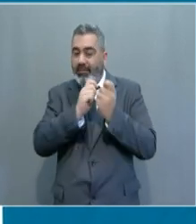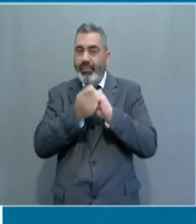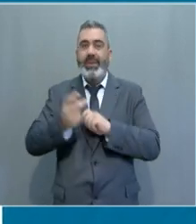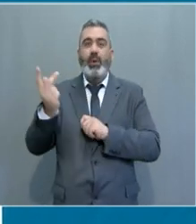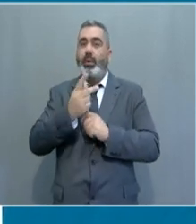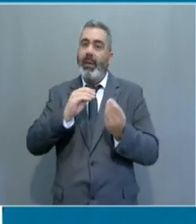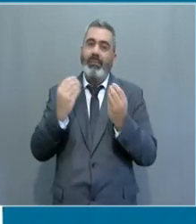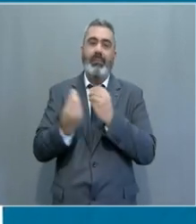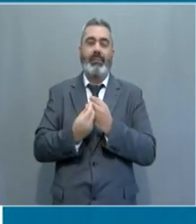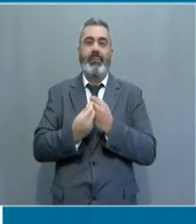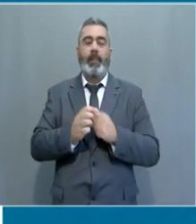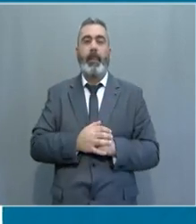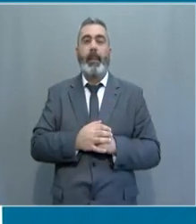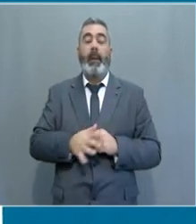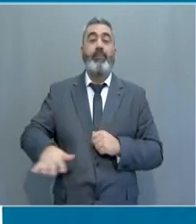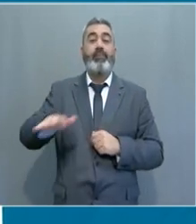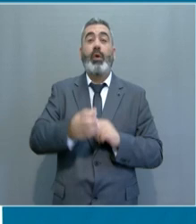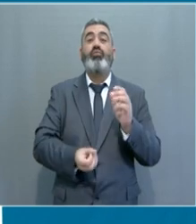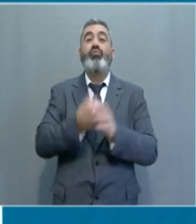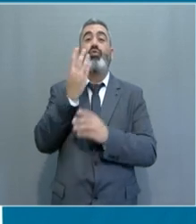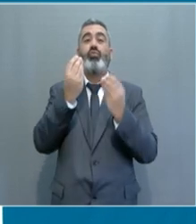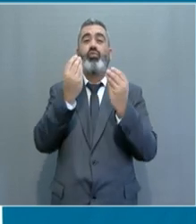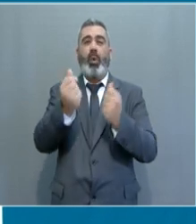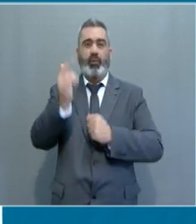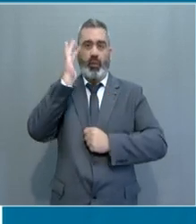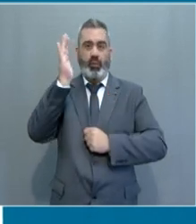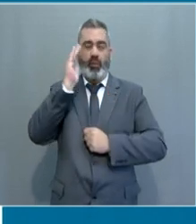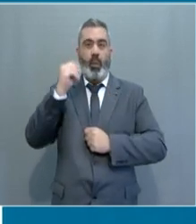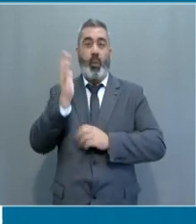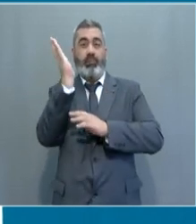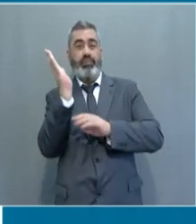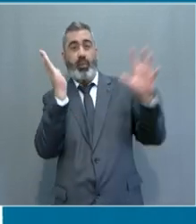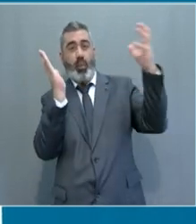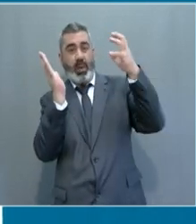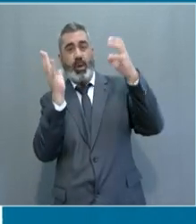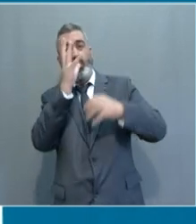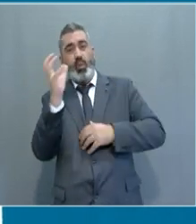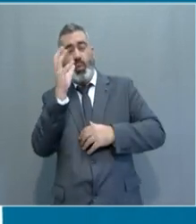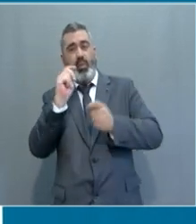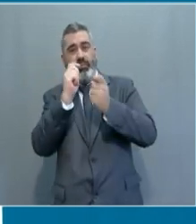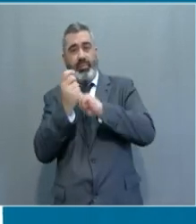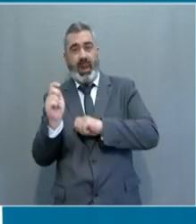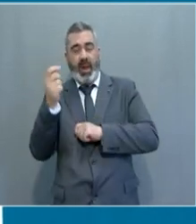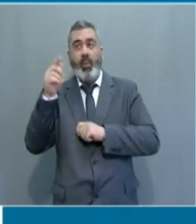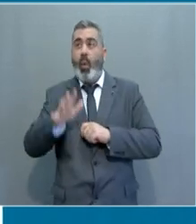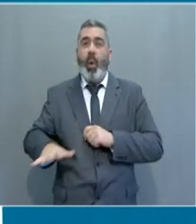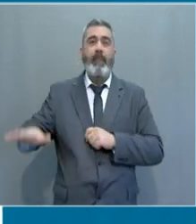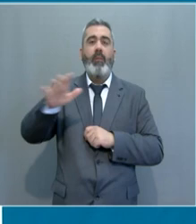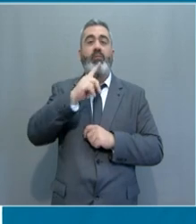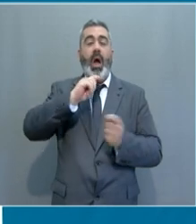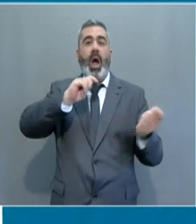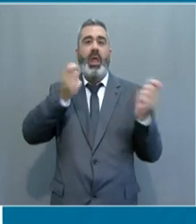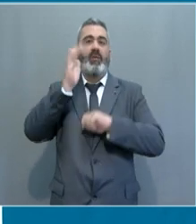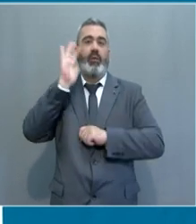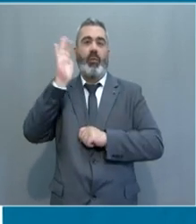μοντέλου στις περιοχές μετάβασης ανοίγει ένα μεγάλο επενδυτικό πεδίο για την επιχειρηματικότητα. Σε αυτό το πλαίσιο, για την προσέλκυση